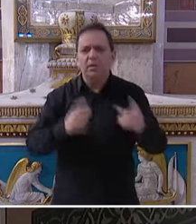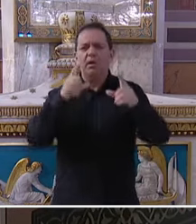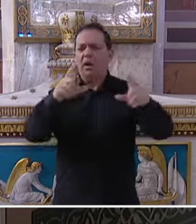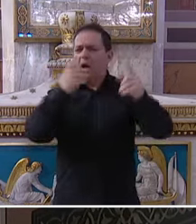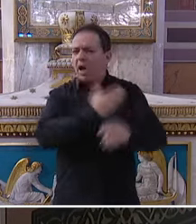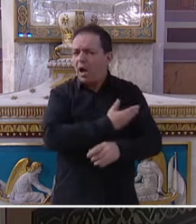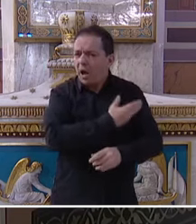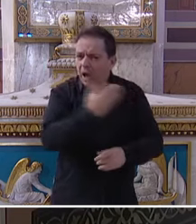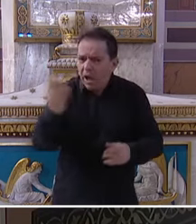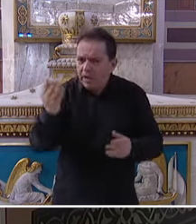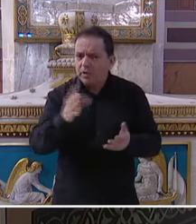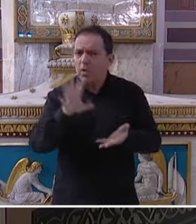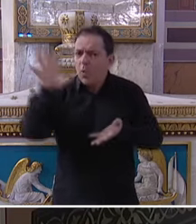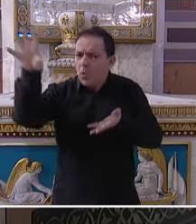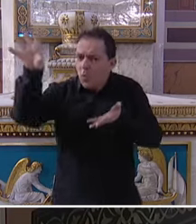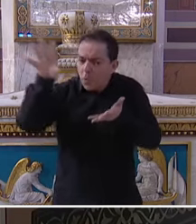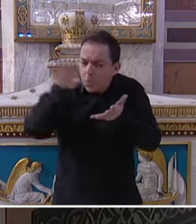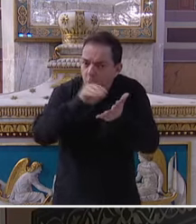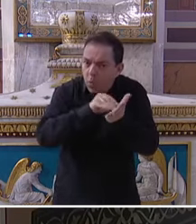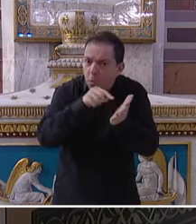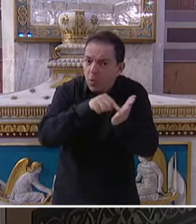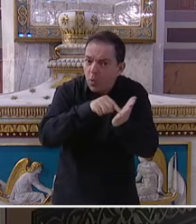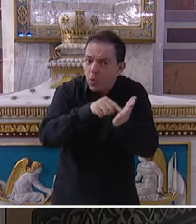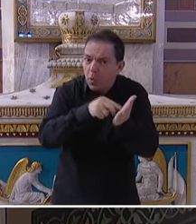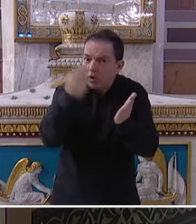των Αγίων. Και αυτό γιατί.